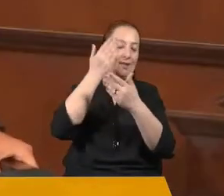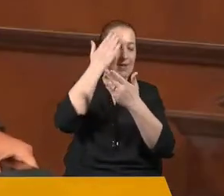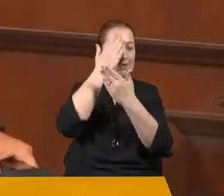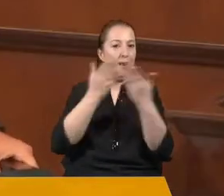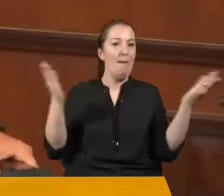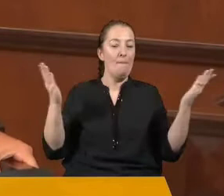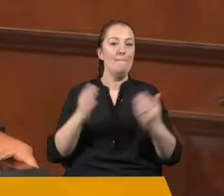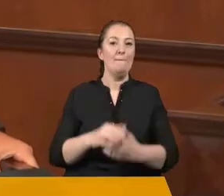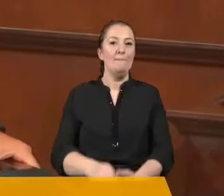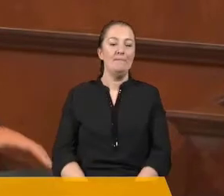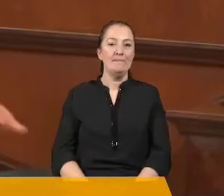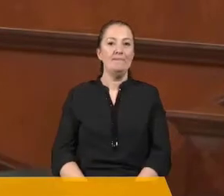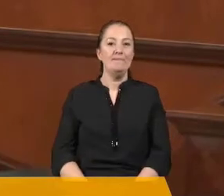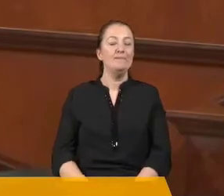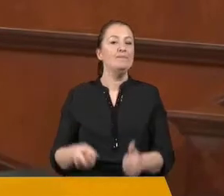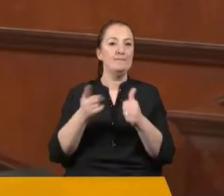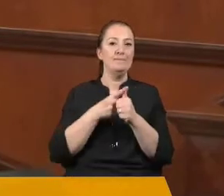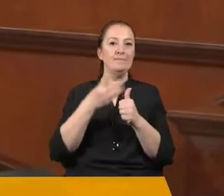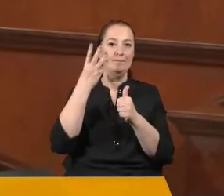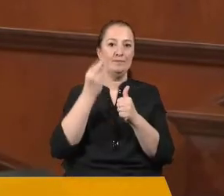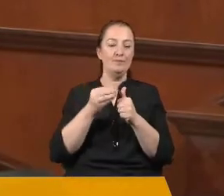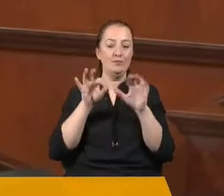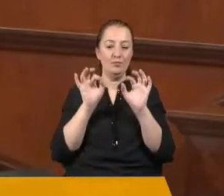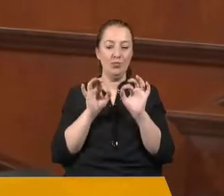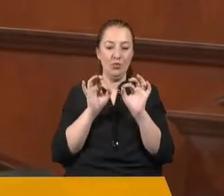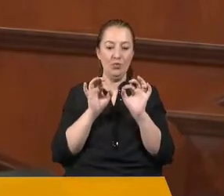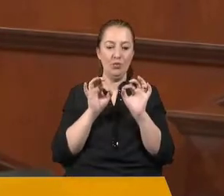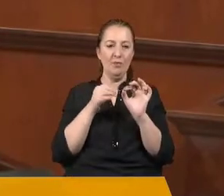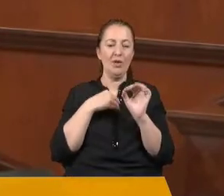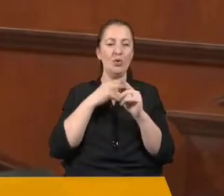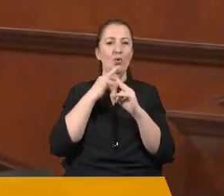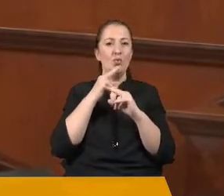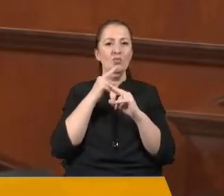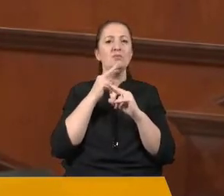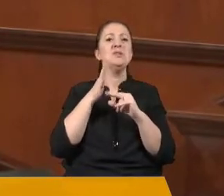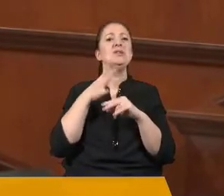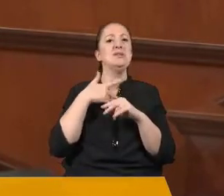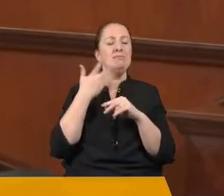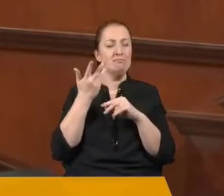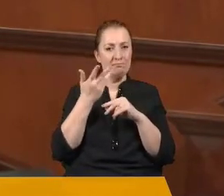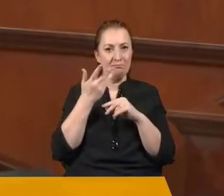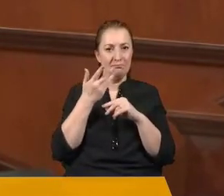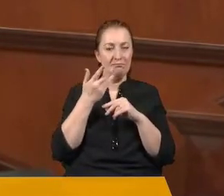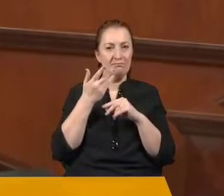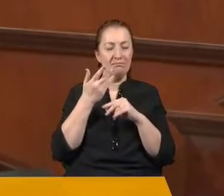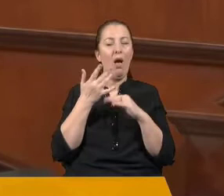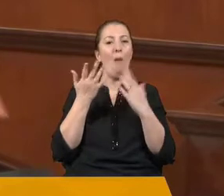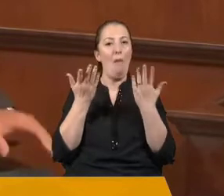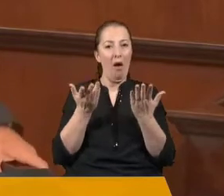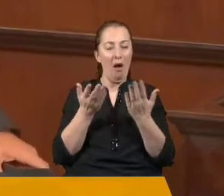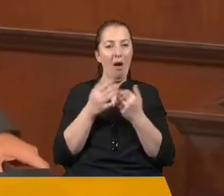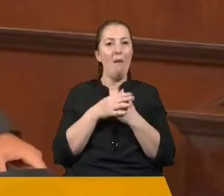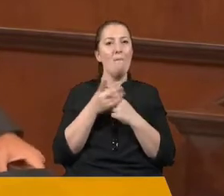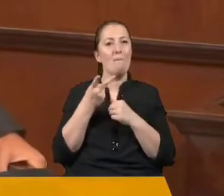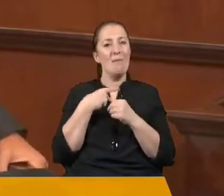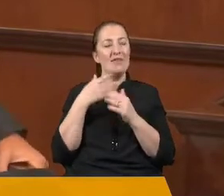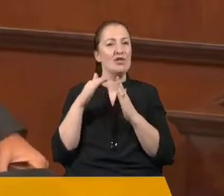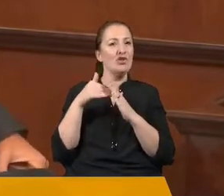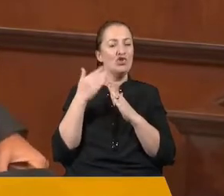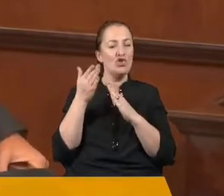selamlıyorum. Öncelikle bugün bir söz almayacaktım. Lakin ben